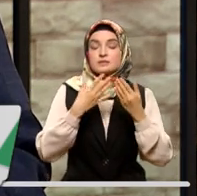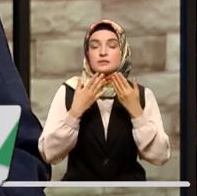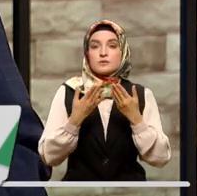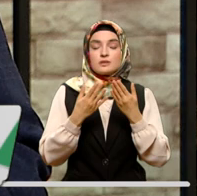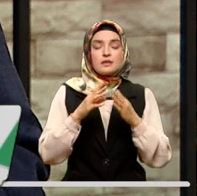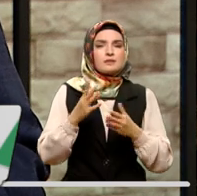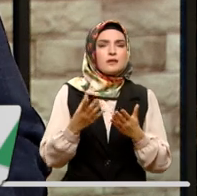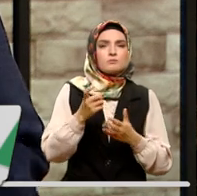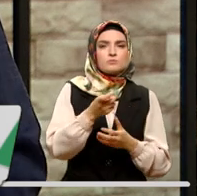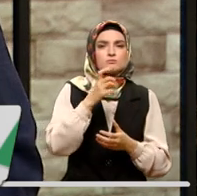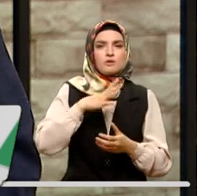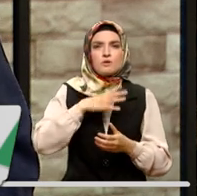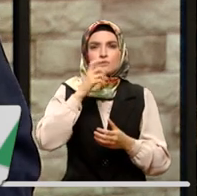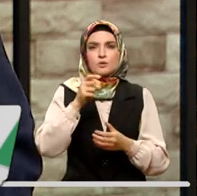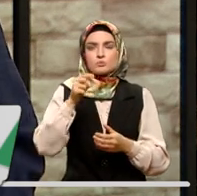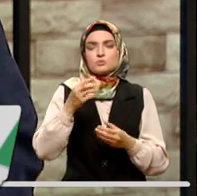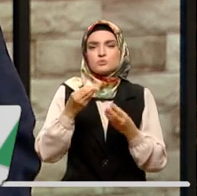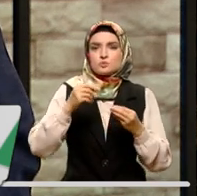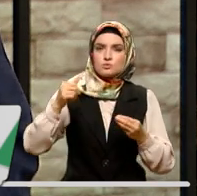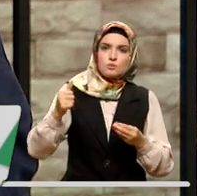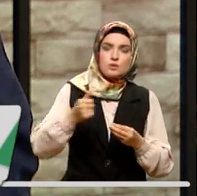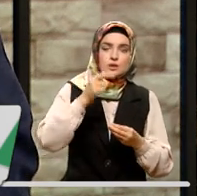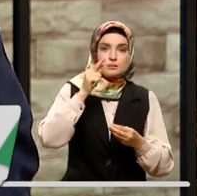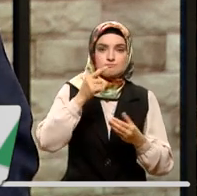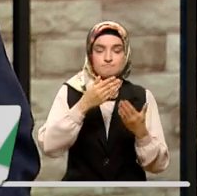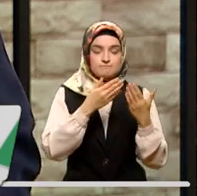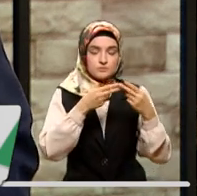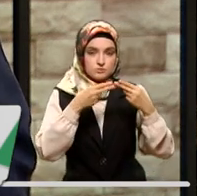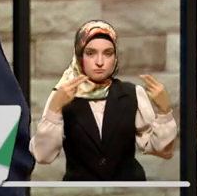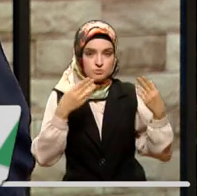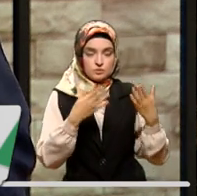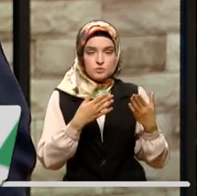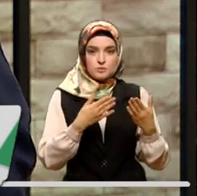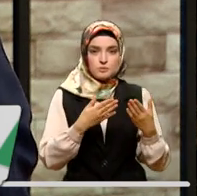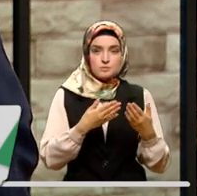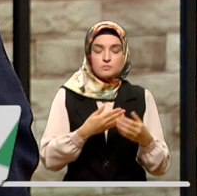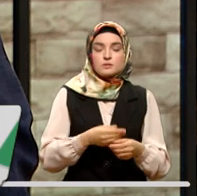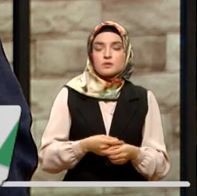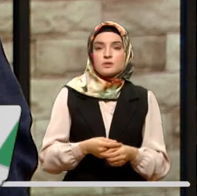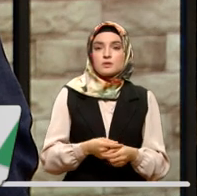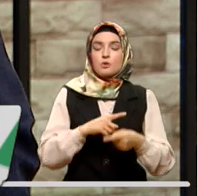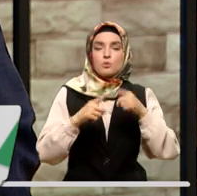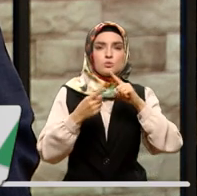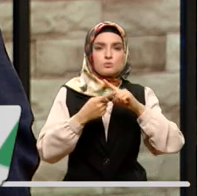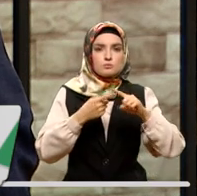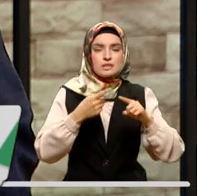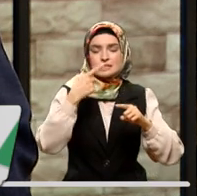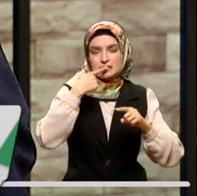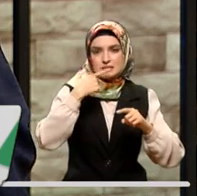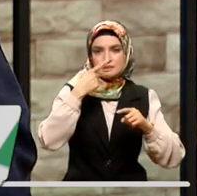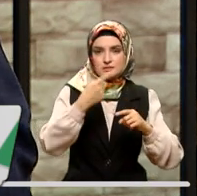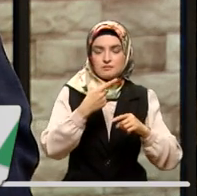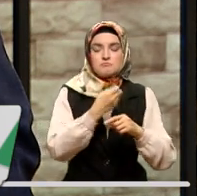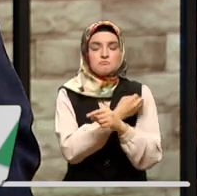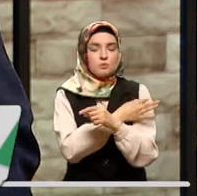bulacak? Ya o çok önemli bir başlık diye düşünüyorum. Mesela Osmanlıca metin atölyelerimiz var yine. Akıl ve zeka